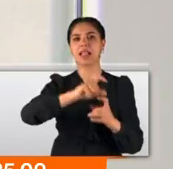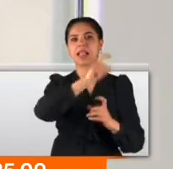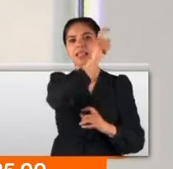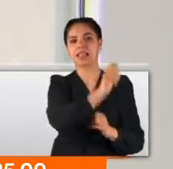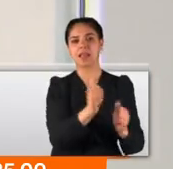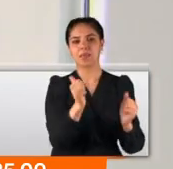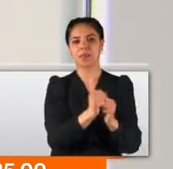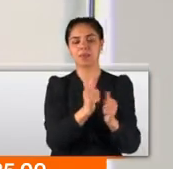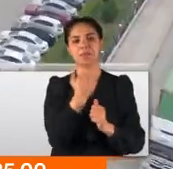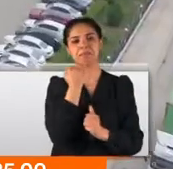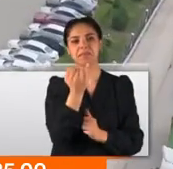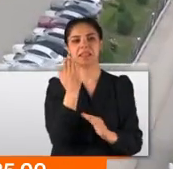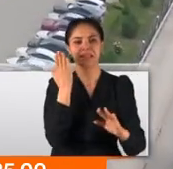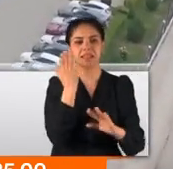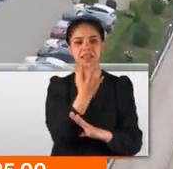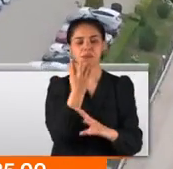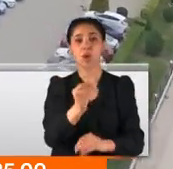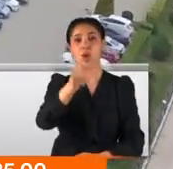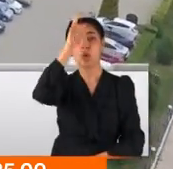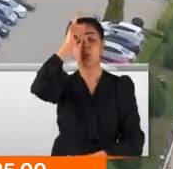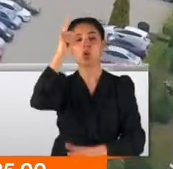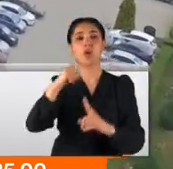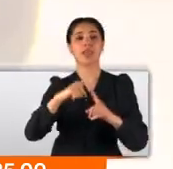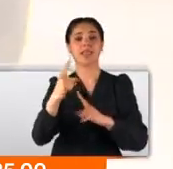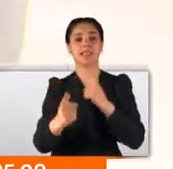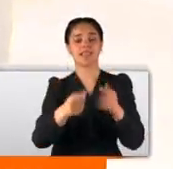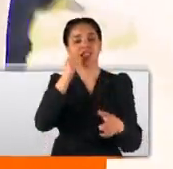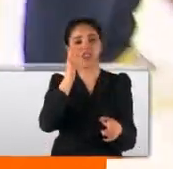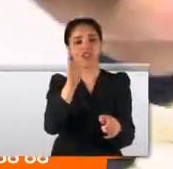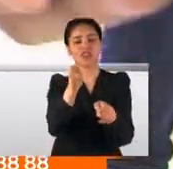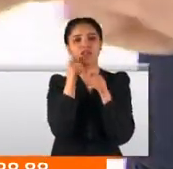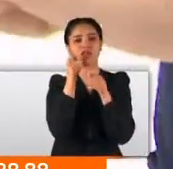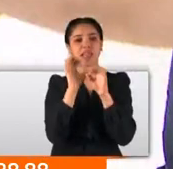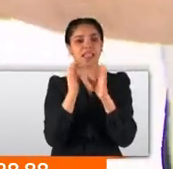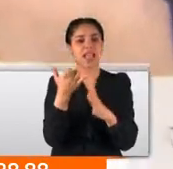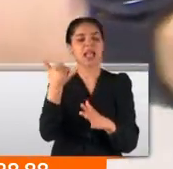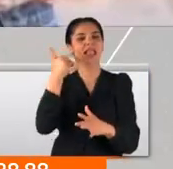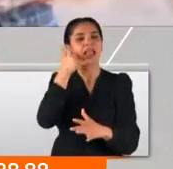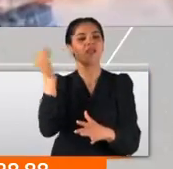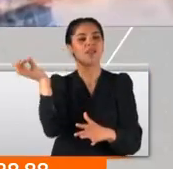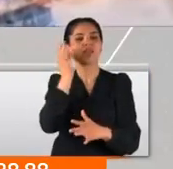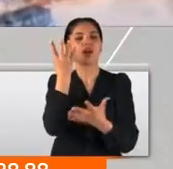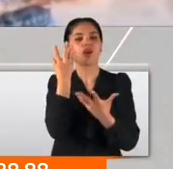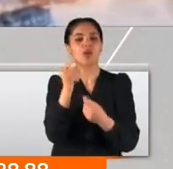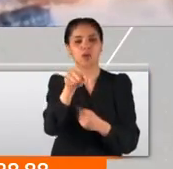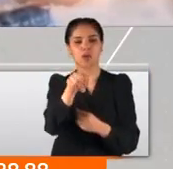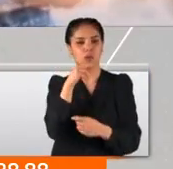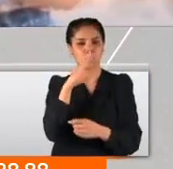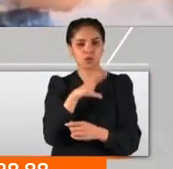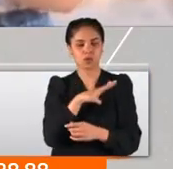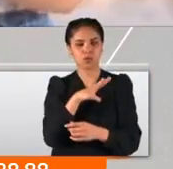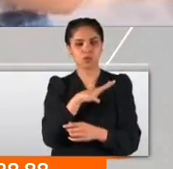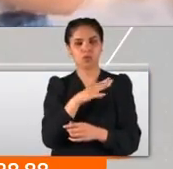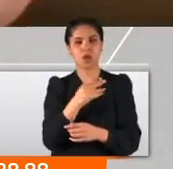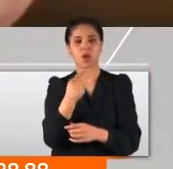birlikte ziyaret edeceğiz. Yerli teknoloji üstünde en dikkat çeken buluşsa dinlenemeyen telefon. Siz konuşurken